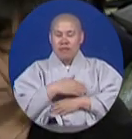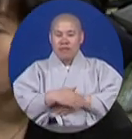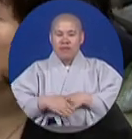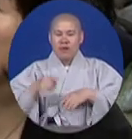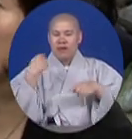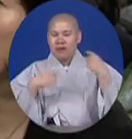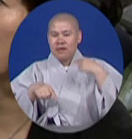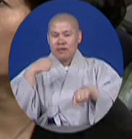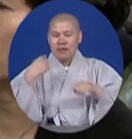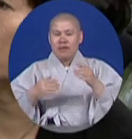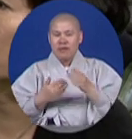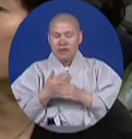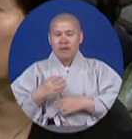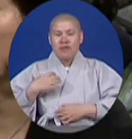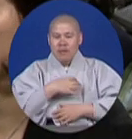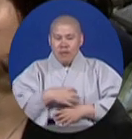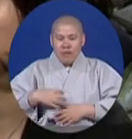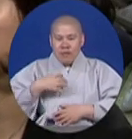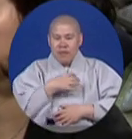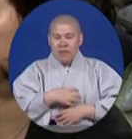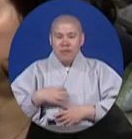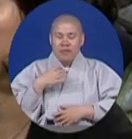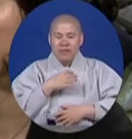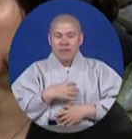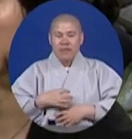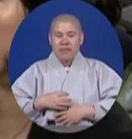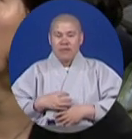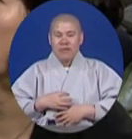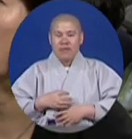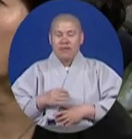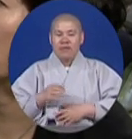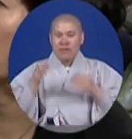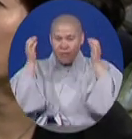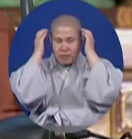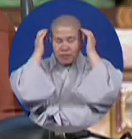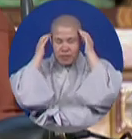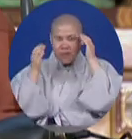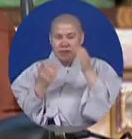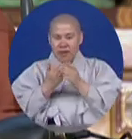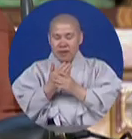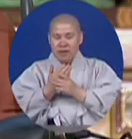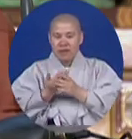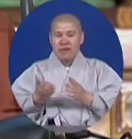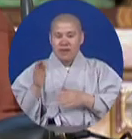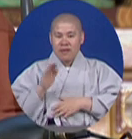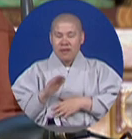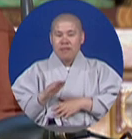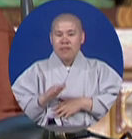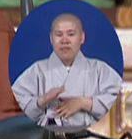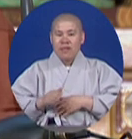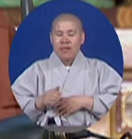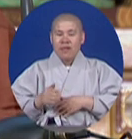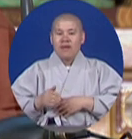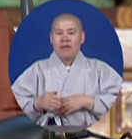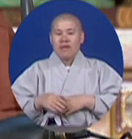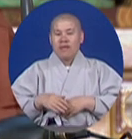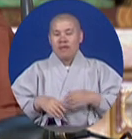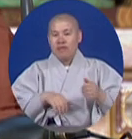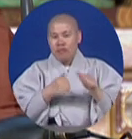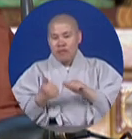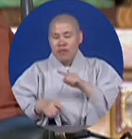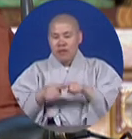굉장히 괴로움이 온 거예요. 그럼 그 사람이 그 고목나무를 고목나무로 바로